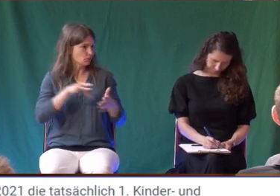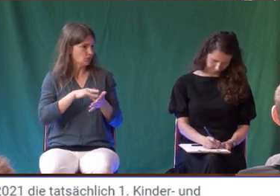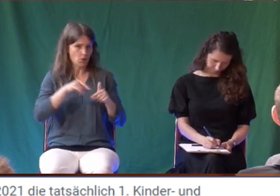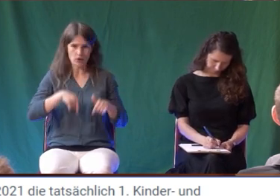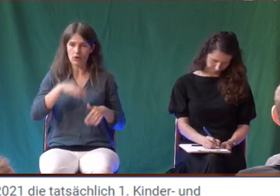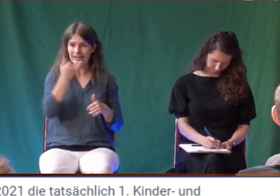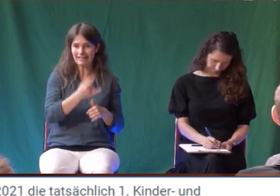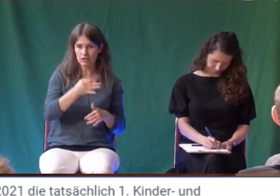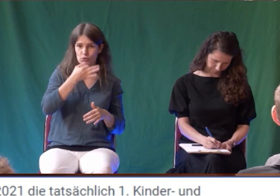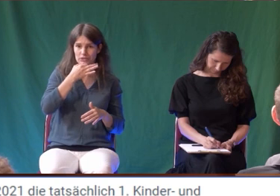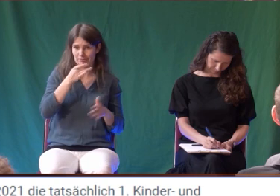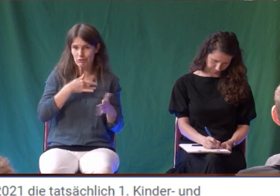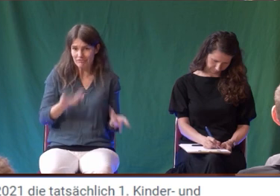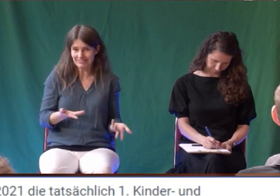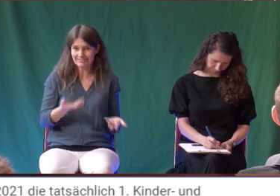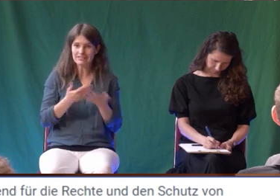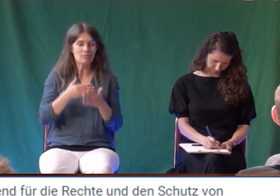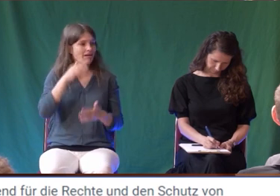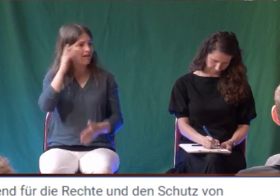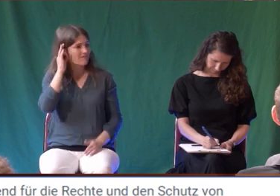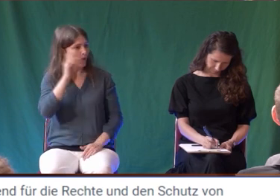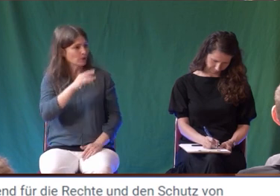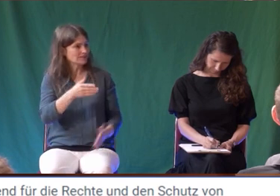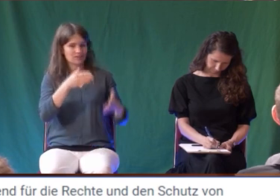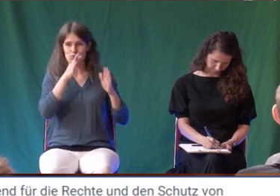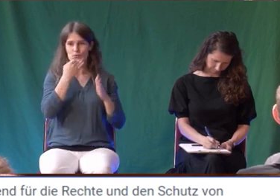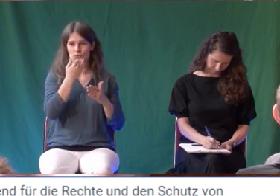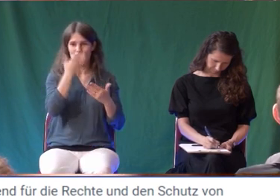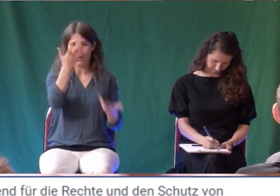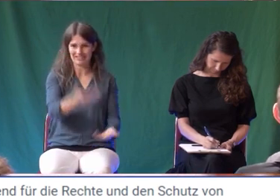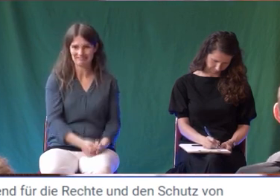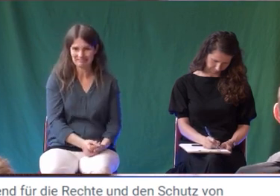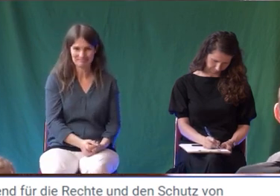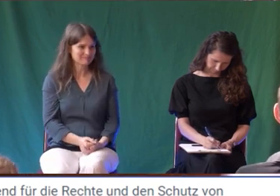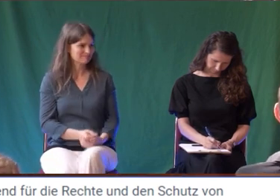Jugendlichen Frau Friedrich wir freuen uns sehr auf ihr großes Wort